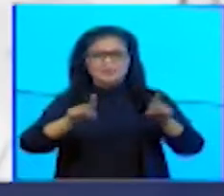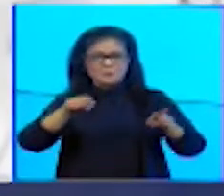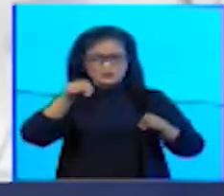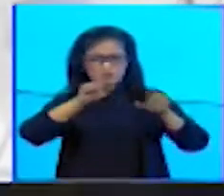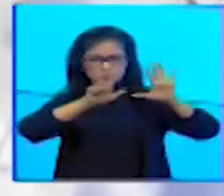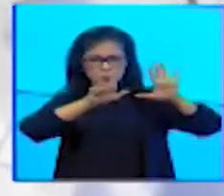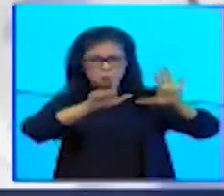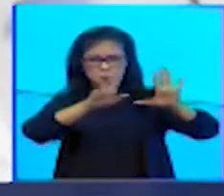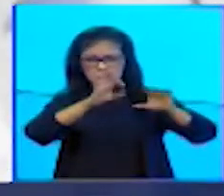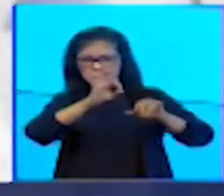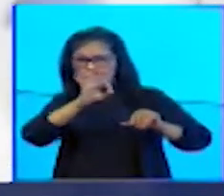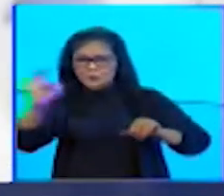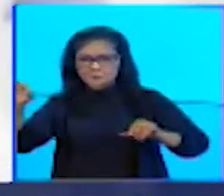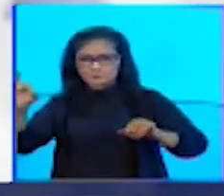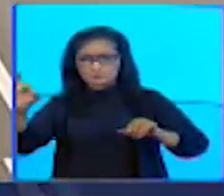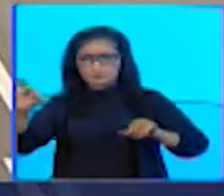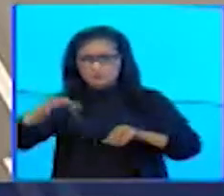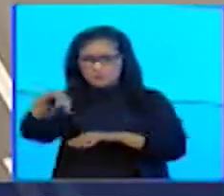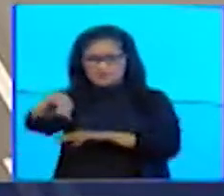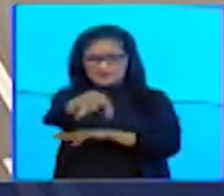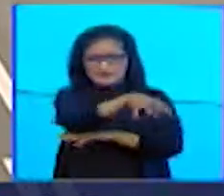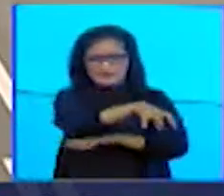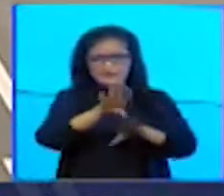7.451 pabrik atau 700 triliun rupiah.